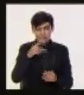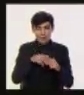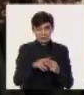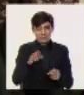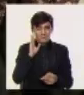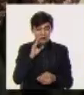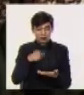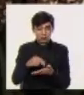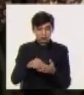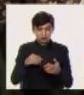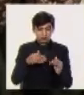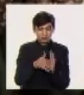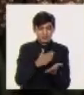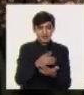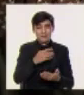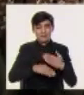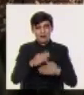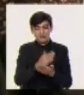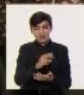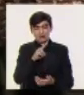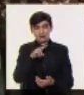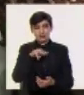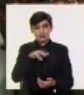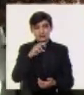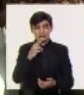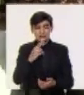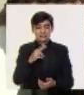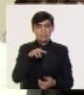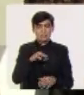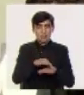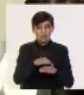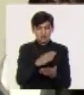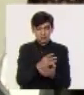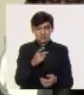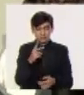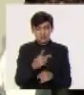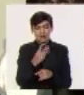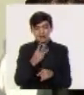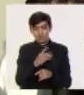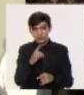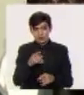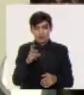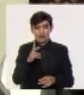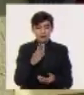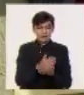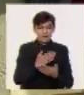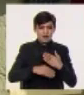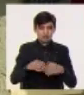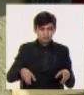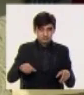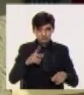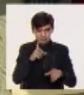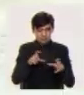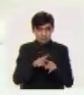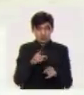отыр. Бұл жерде инвалид, ДЦП мен ауыратын балалар бар, 2-3 бала. Олар қалай не қылады? Еще инвалид коляскада отыратын кісілер бар. Оларға